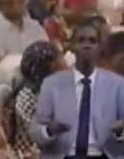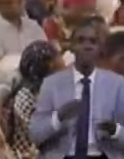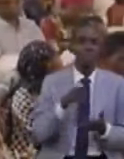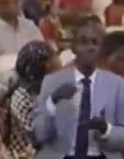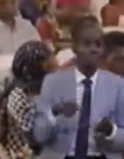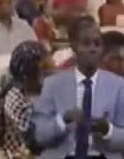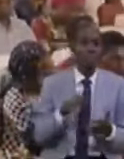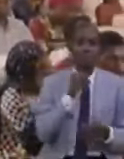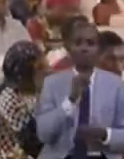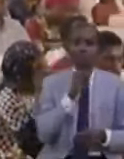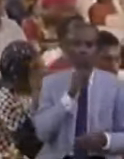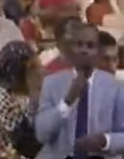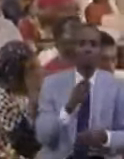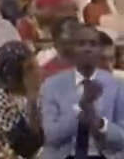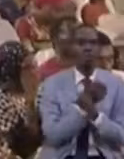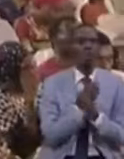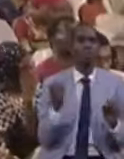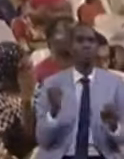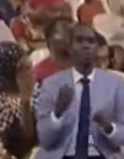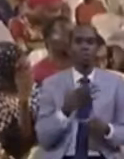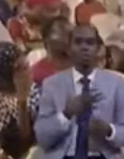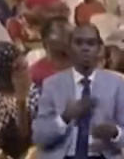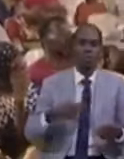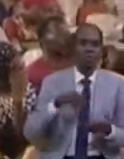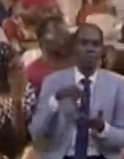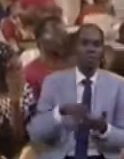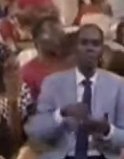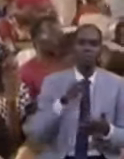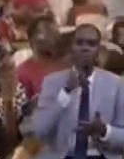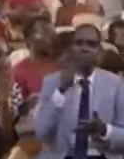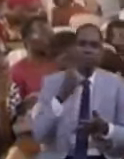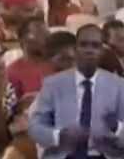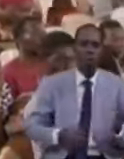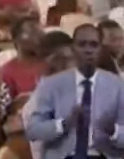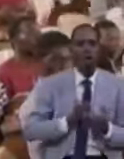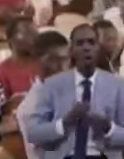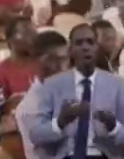le vrai salu et c'est ce que je